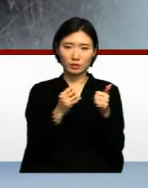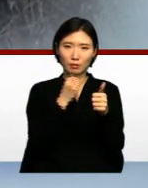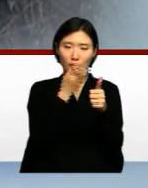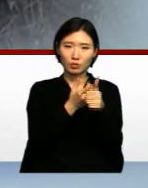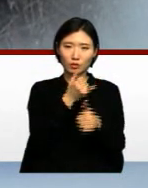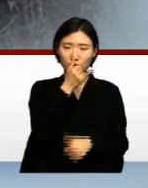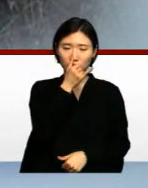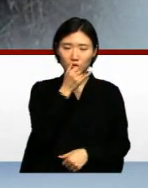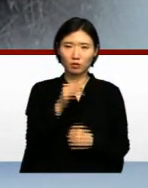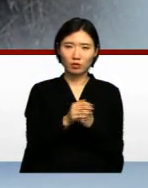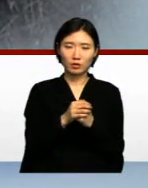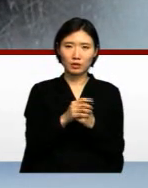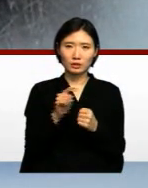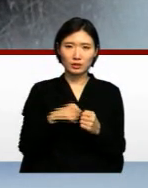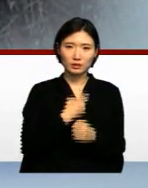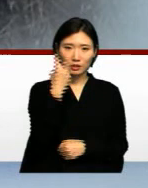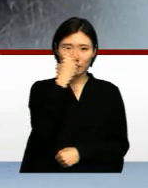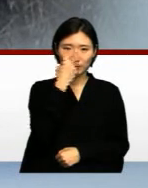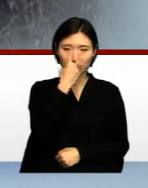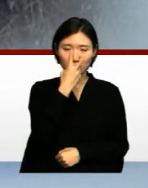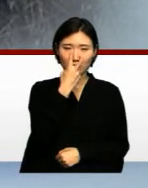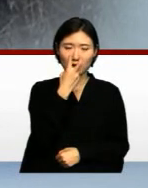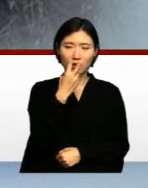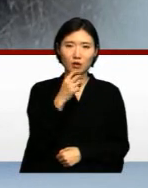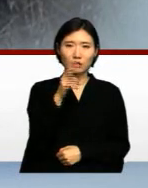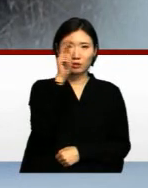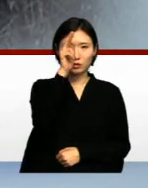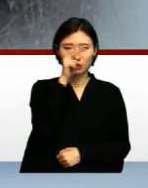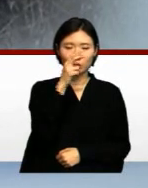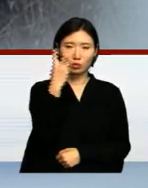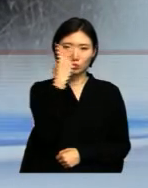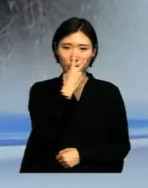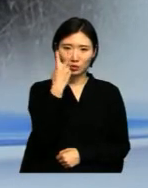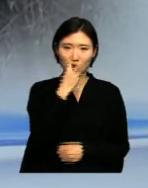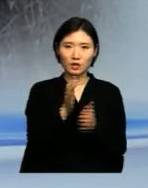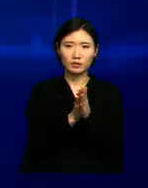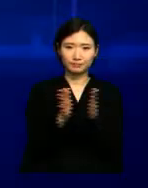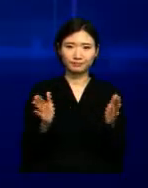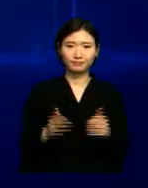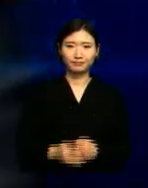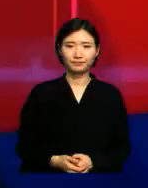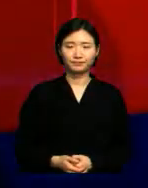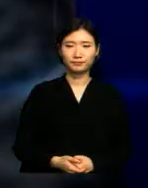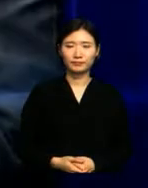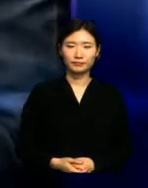서둘러 자체 감사에 나섰고 경찰도 내사를 시작했습니다. 오용석 기자입니다.